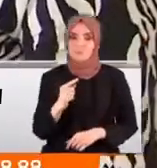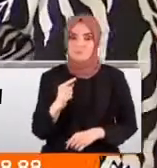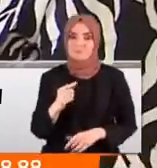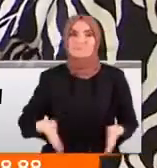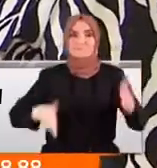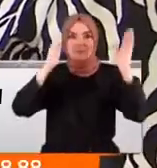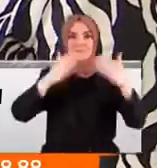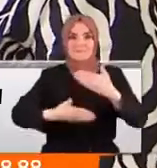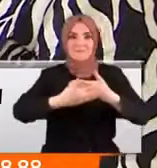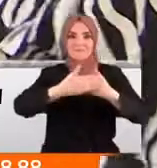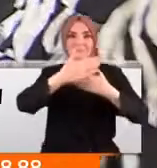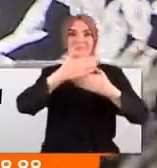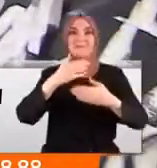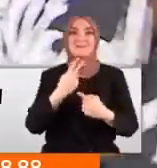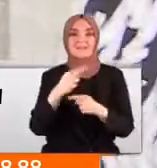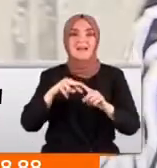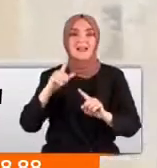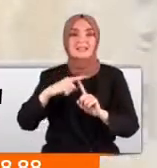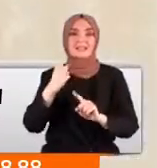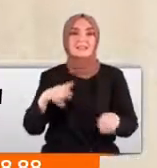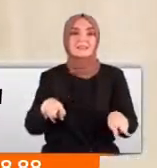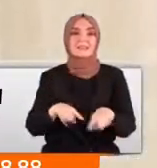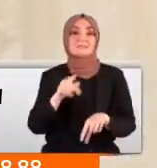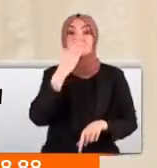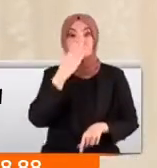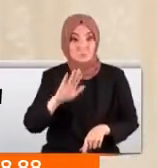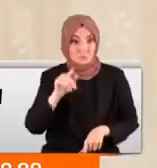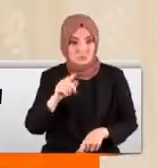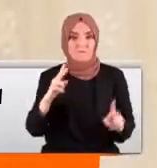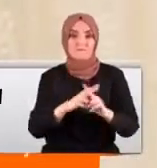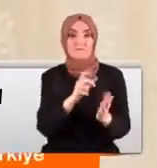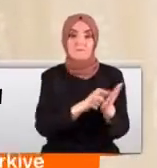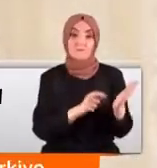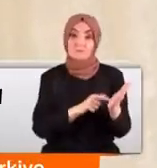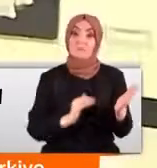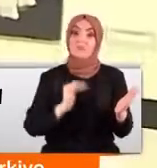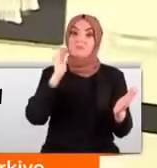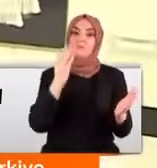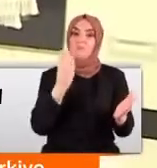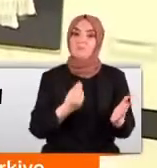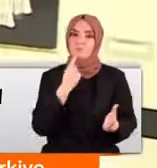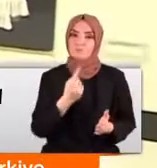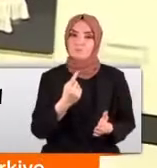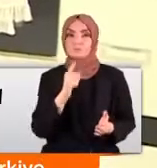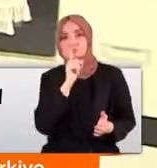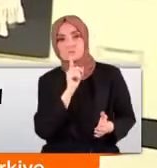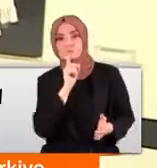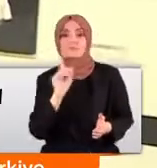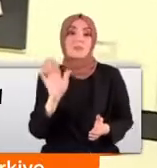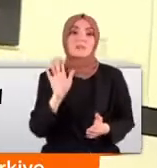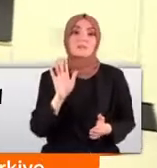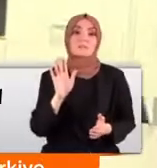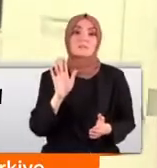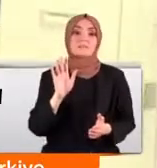olacak. Haliyle normal şartlarda 100 lira gelecekse evimize 150 lira fatura gelecek. 150 farkı olur. Şu anda bulunduğumuz evde